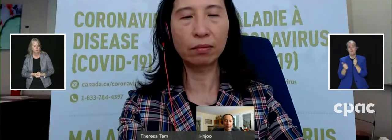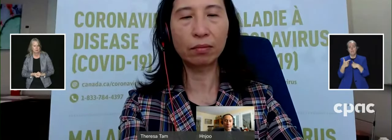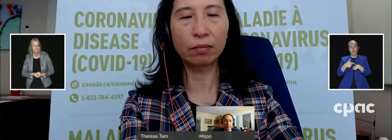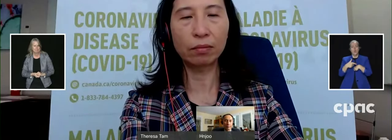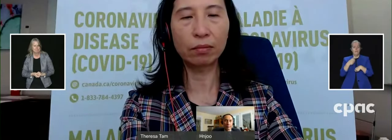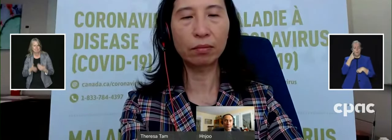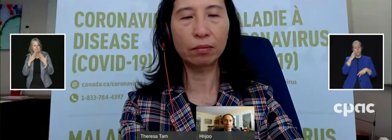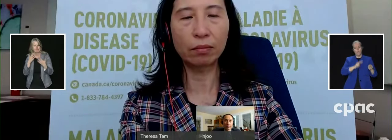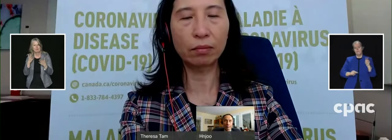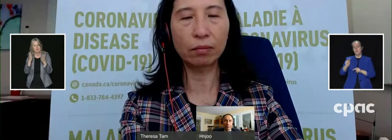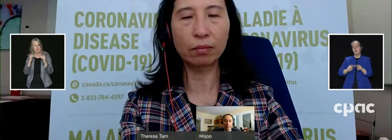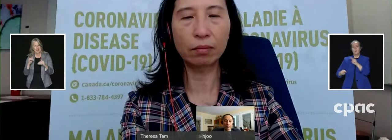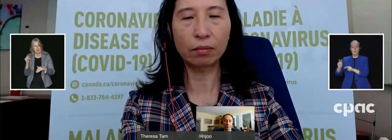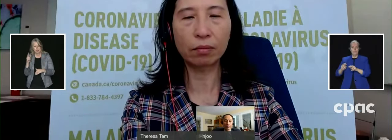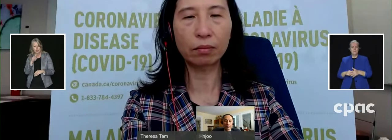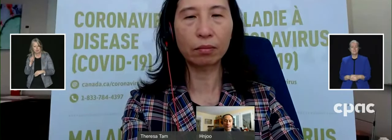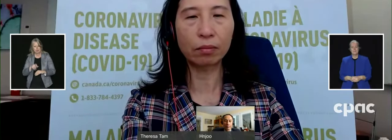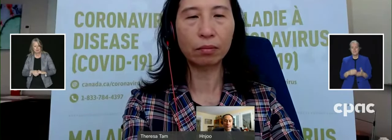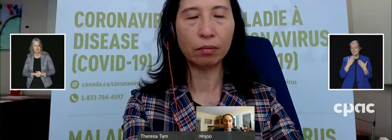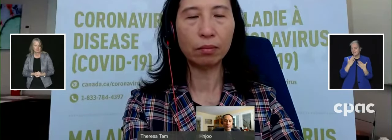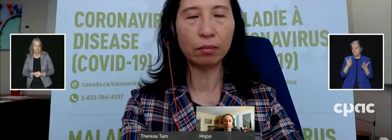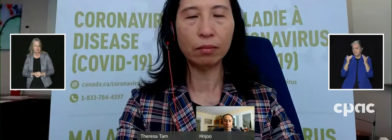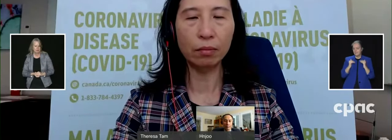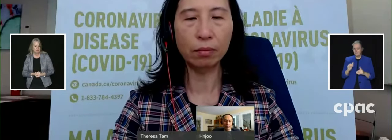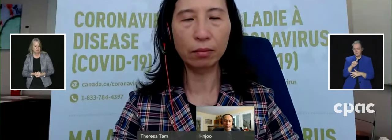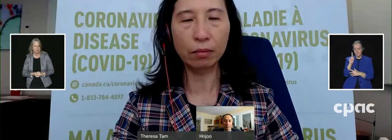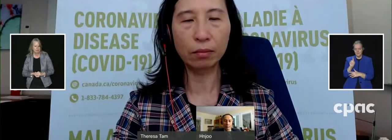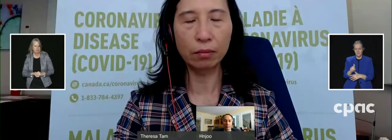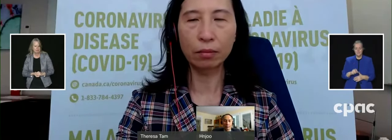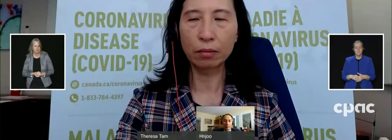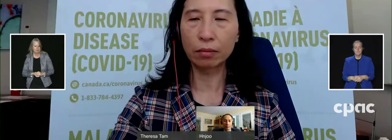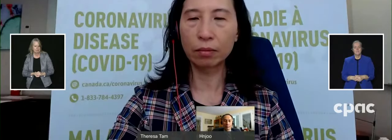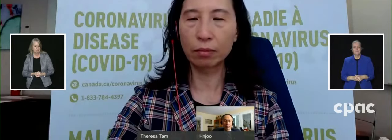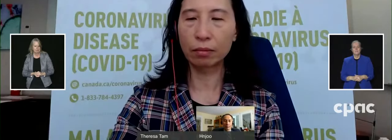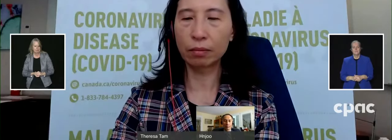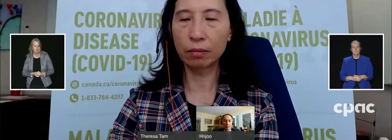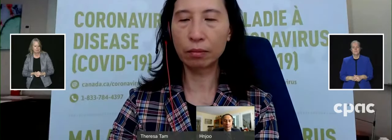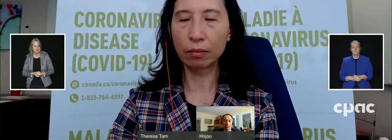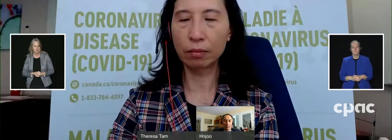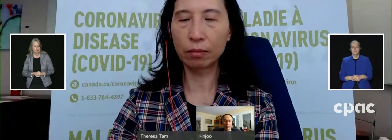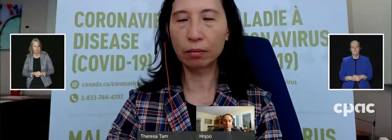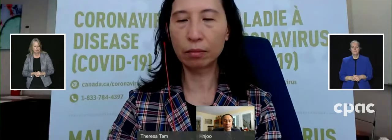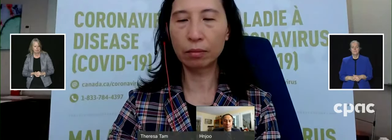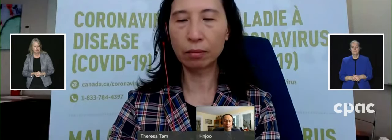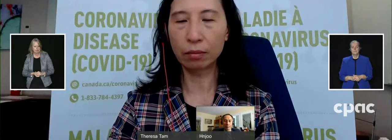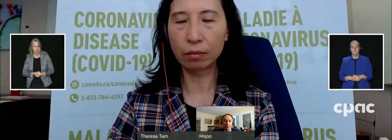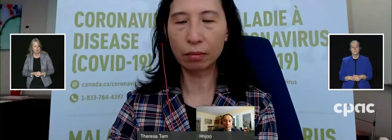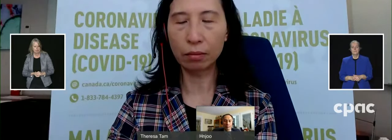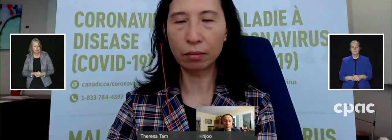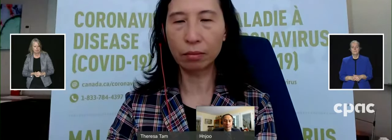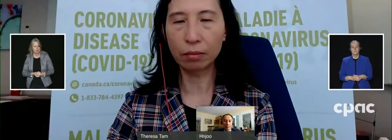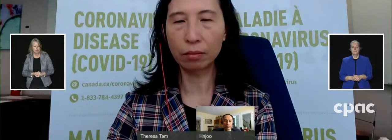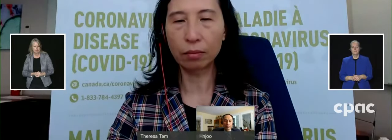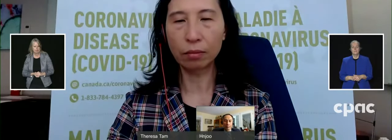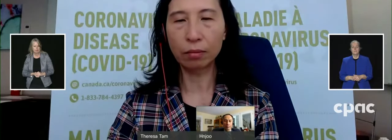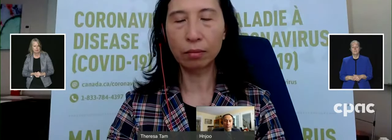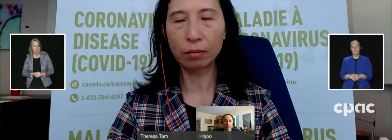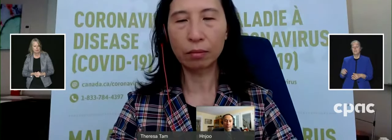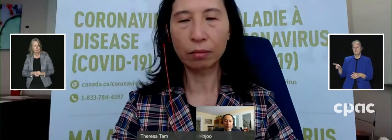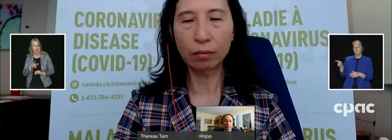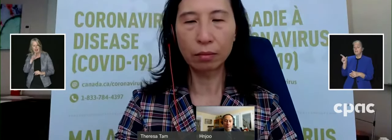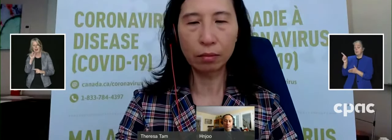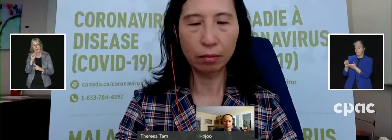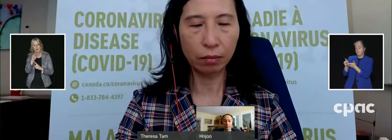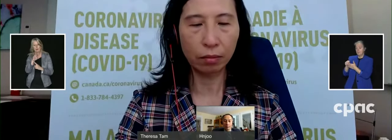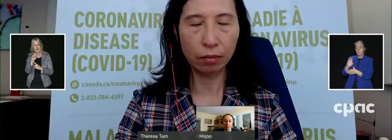Thank you. Next question. Thank you. Merci. Our next question, notre prochaine question from Catherine Lévesque avec la presse